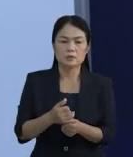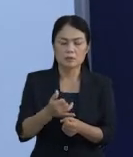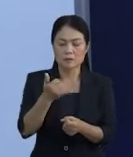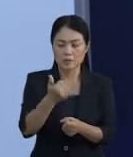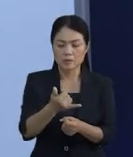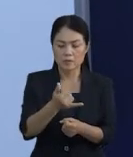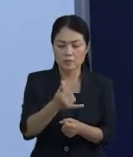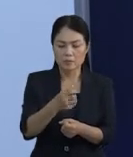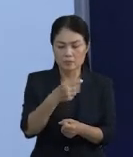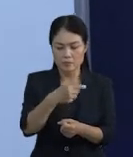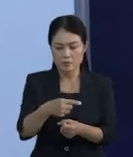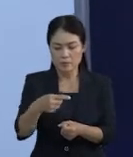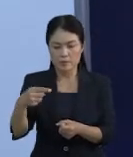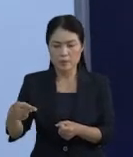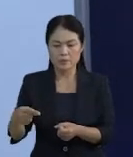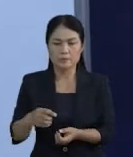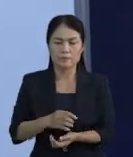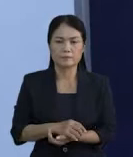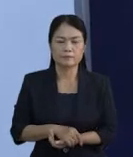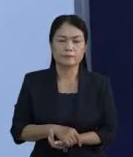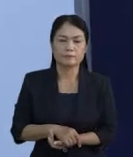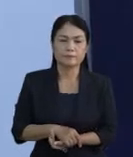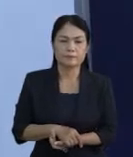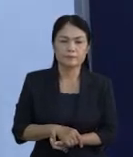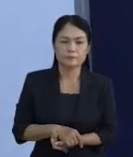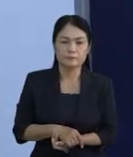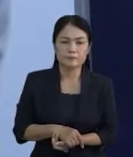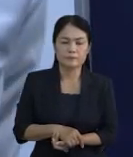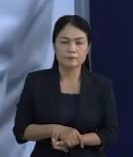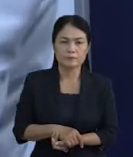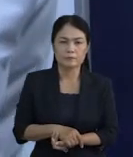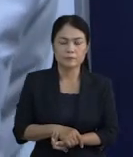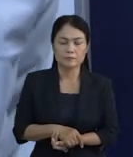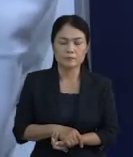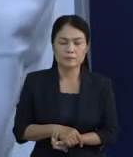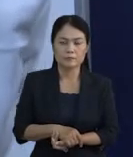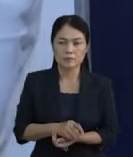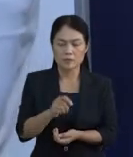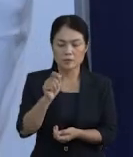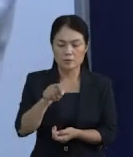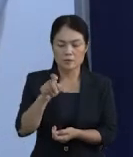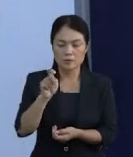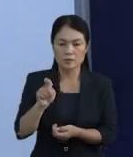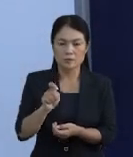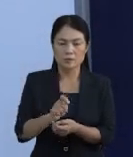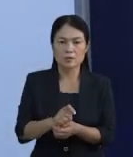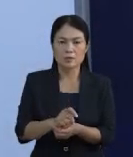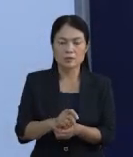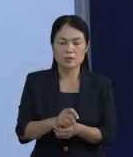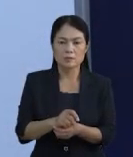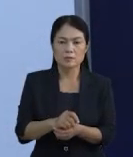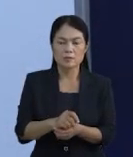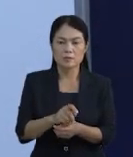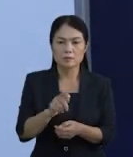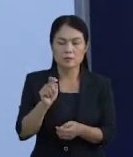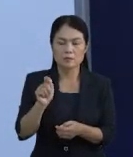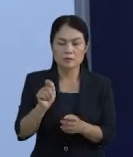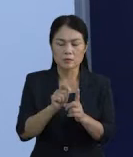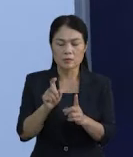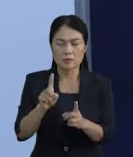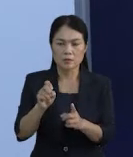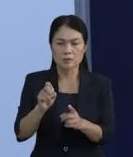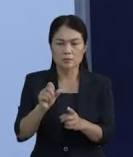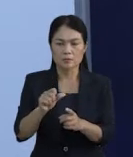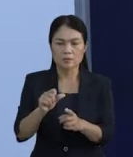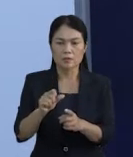khai từ chia pram muối mùi liên là con nè và chỗ mà nói chung loại kho con và dương loa tiết rí đọc rồi